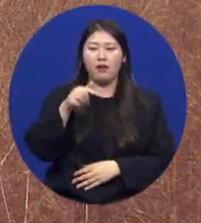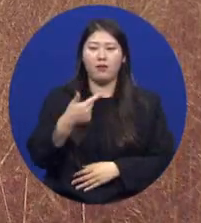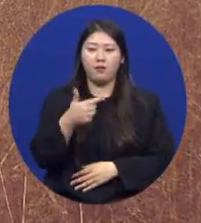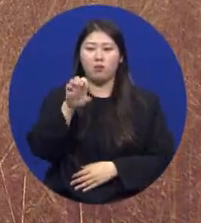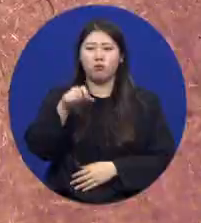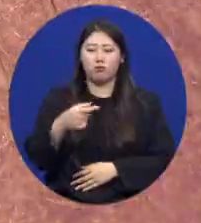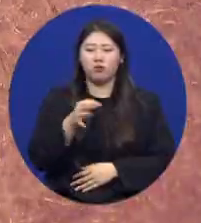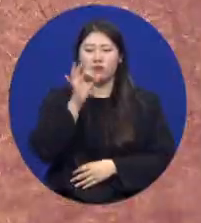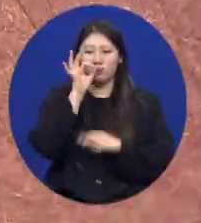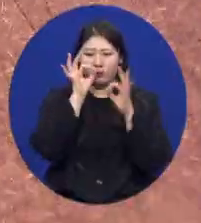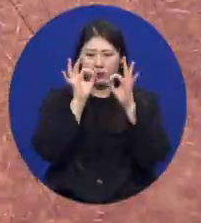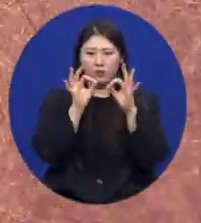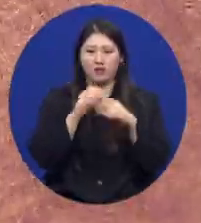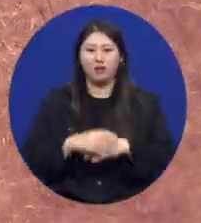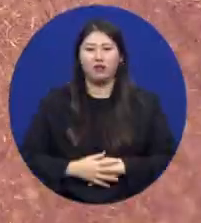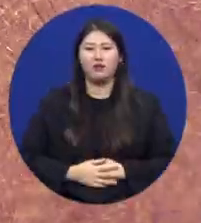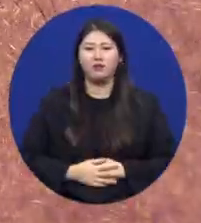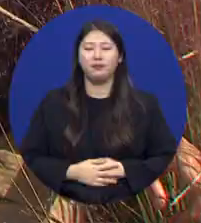보입니다.